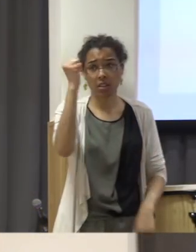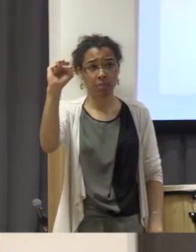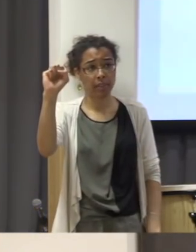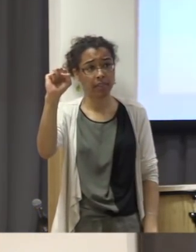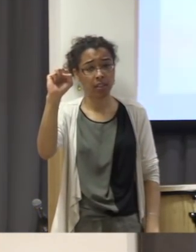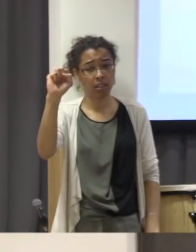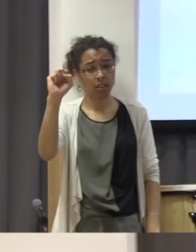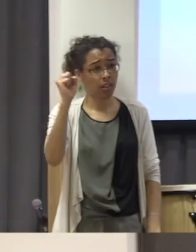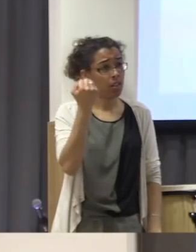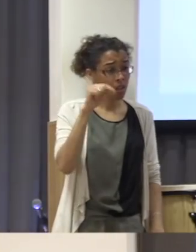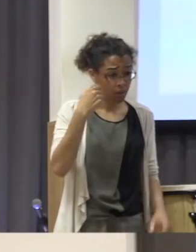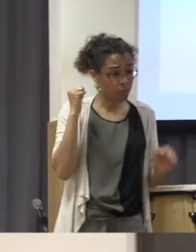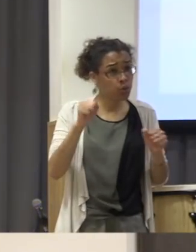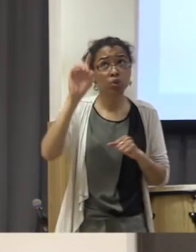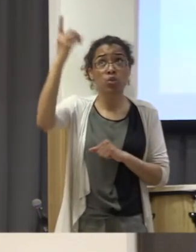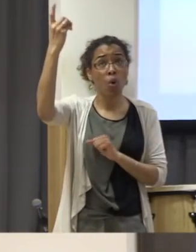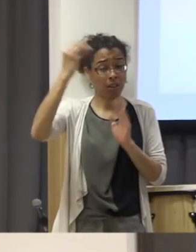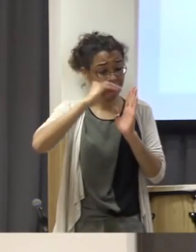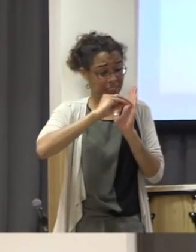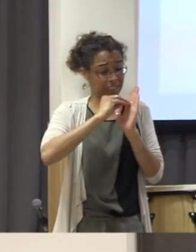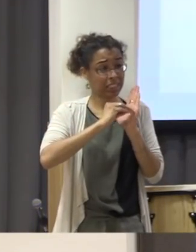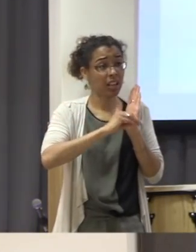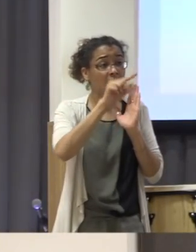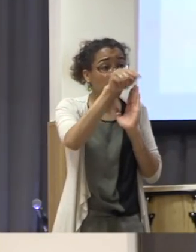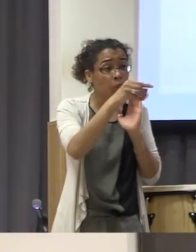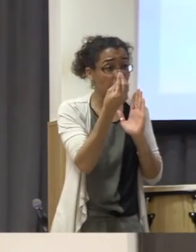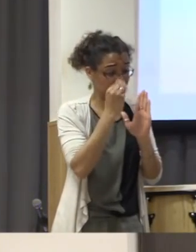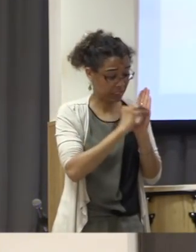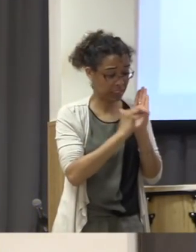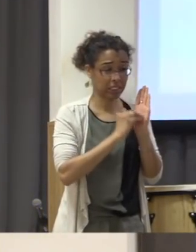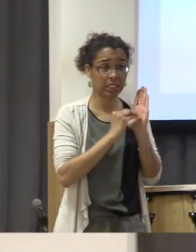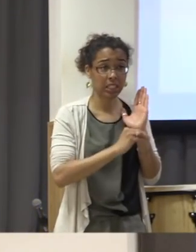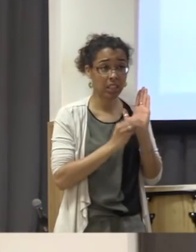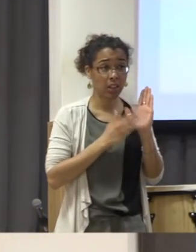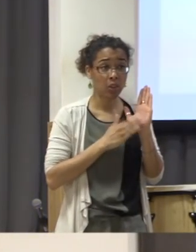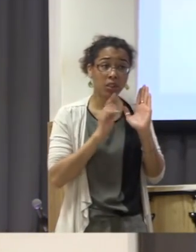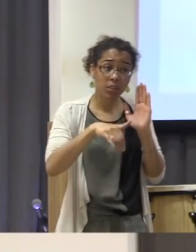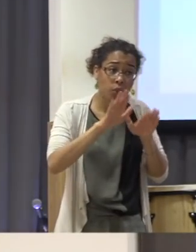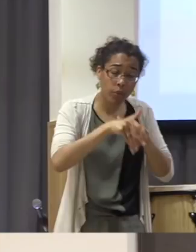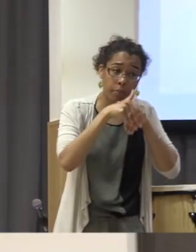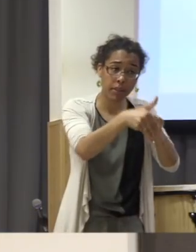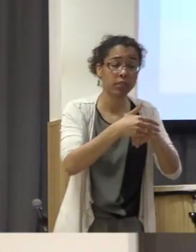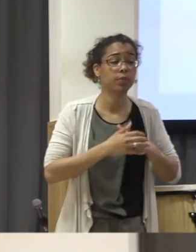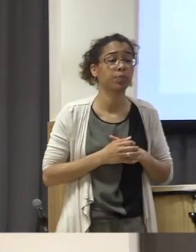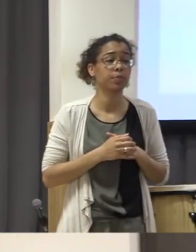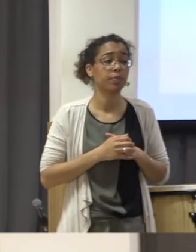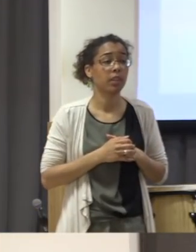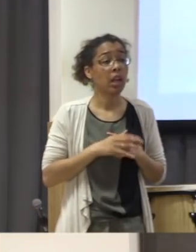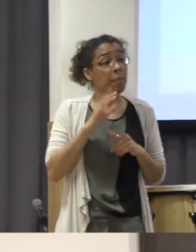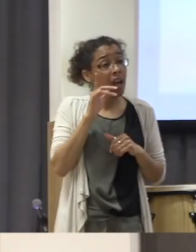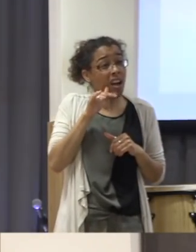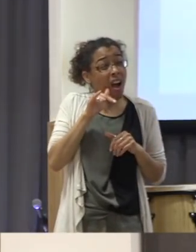t'a gravé. Alléluia. Sur ses mains. Alors, il faut persévérer. Dans la persévérance, il y a un